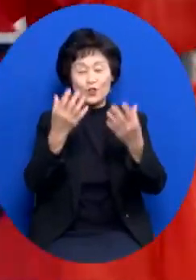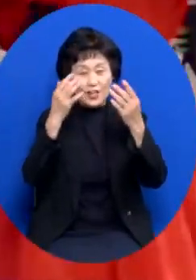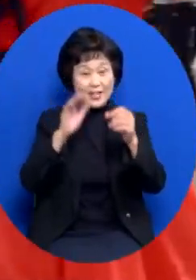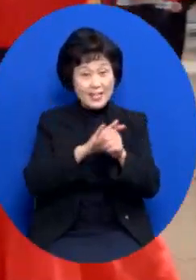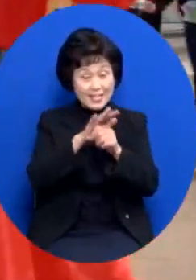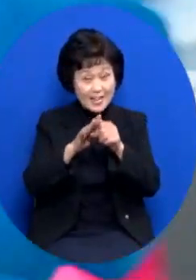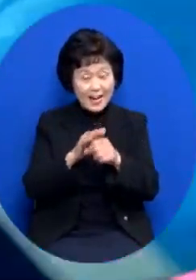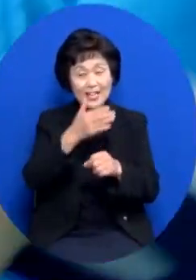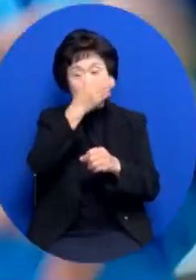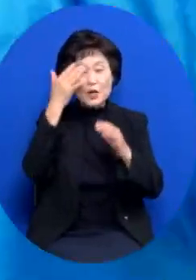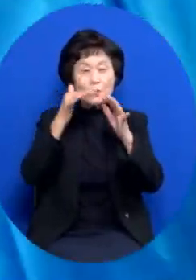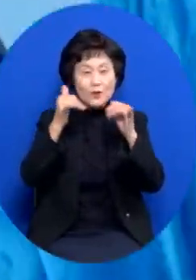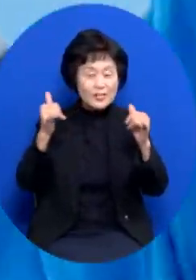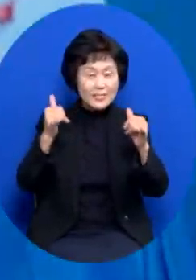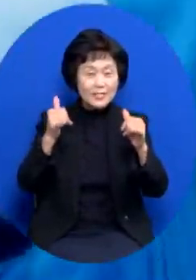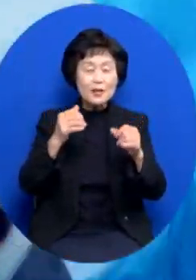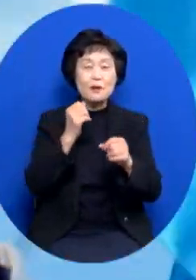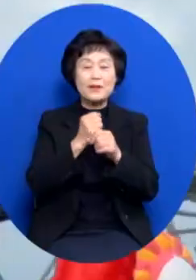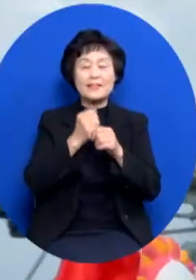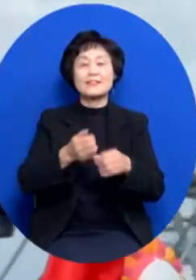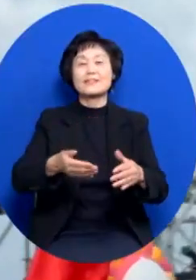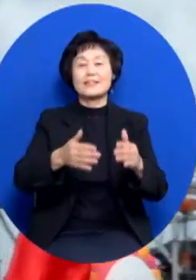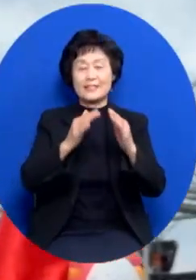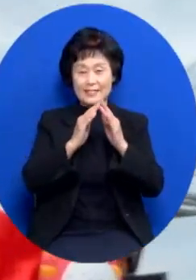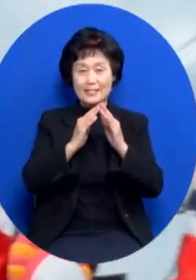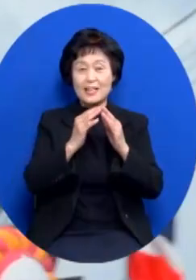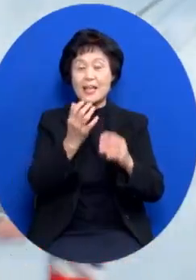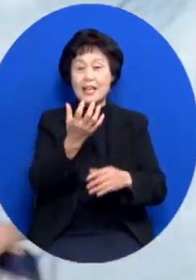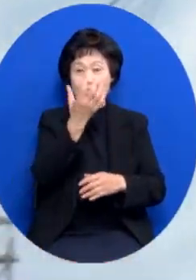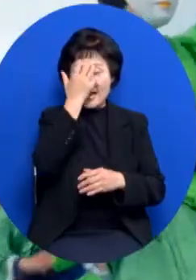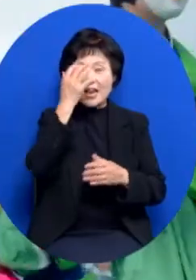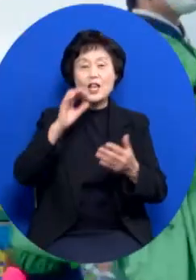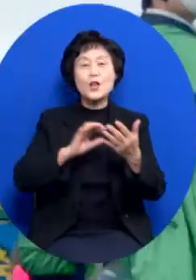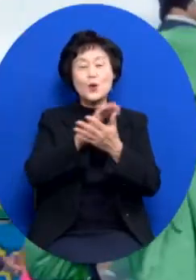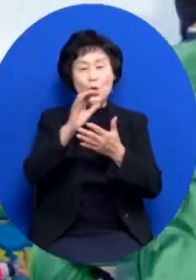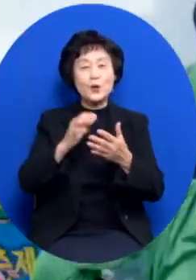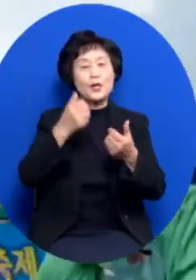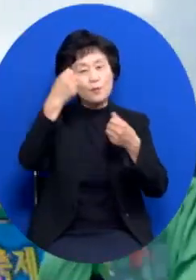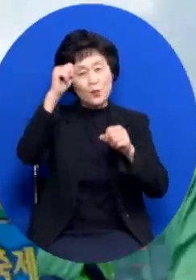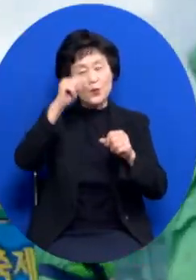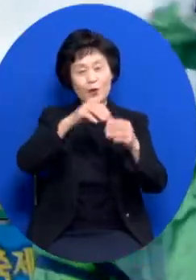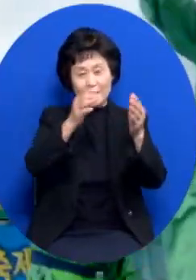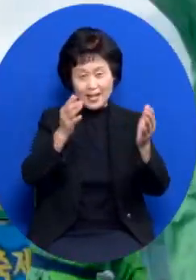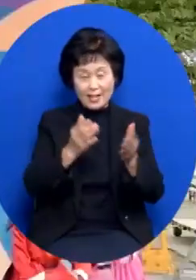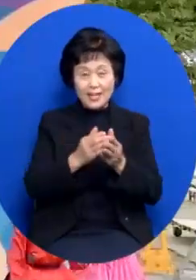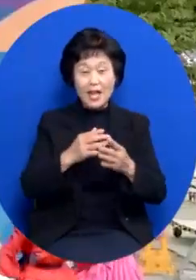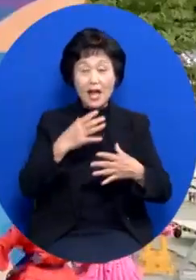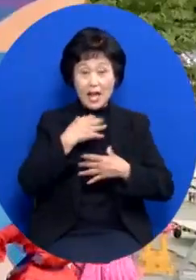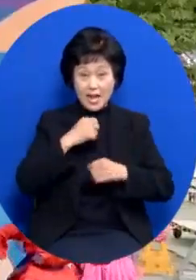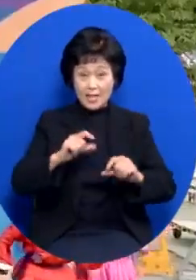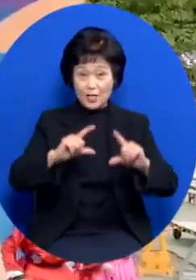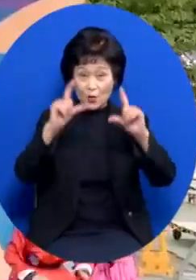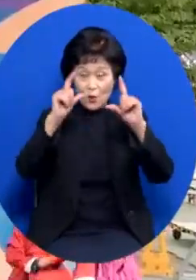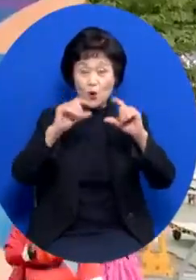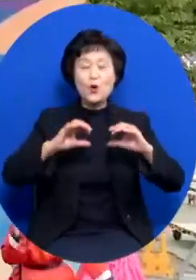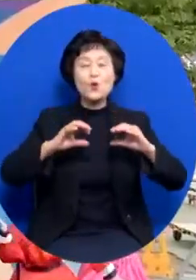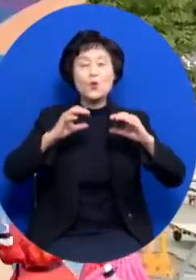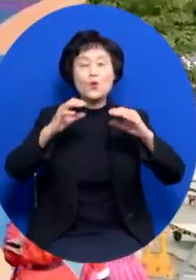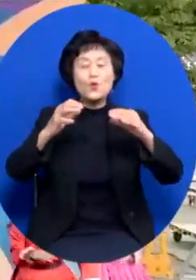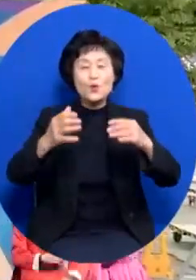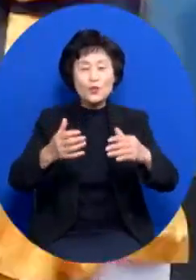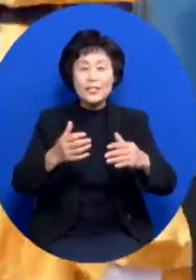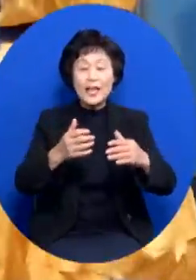구성된 탈놀이단. 국내 많은 행사에서 유쾌한 공연을 선보였던 탈놀이단은 안동 국제탈춤 페스티벌